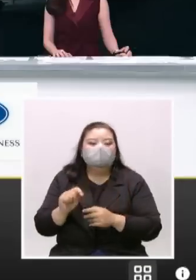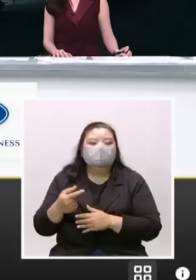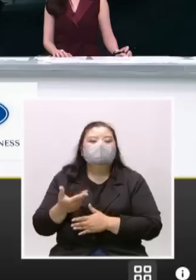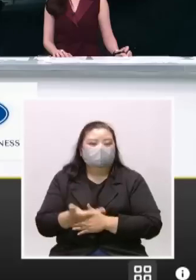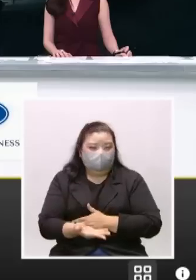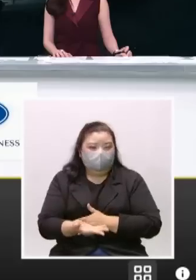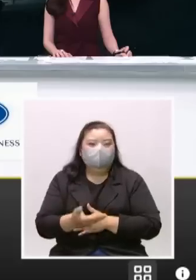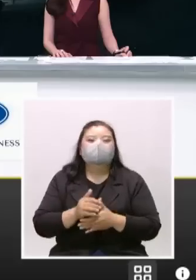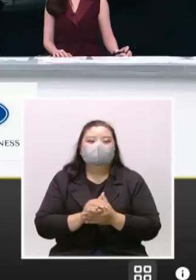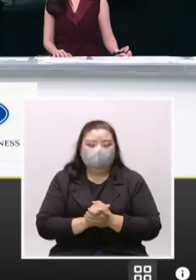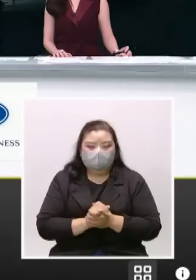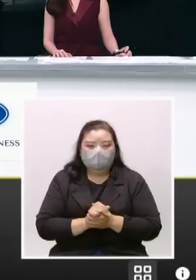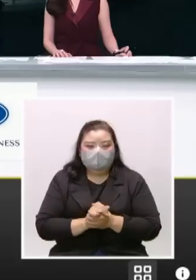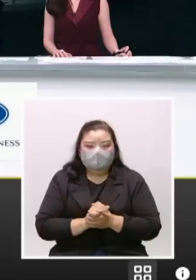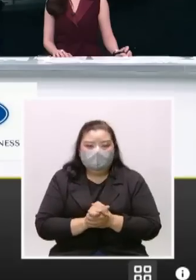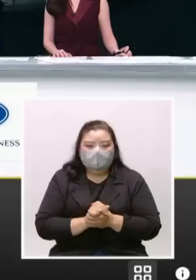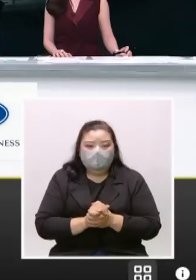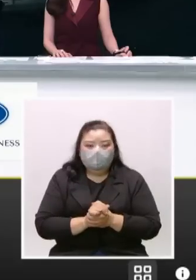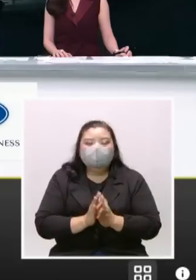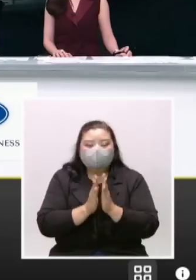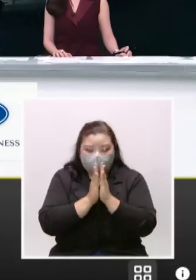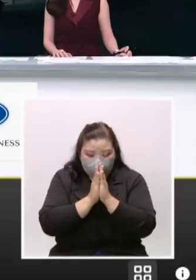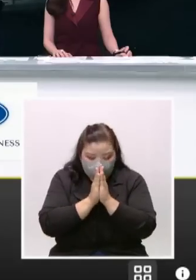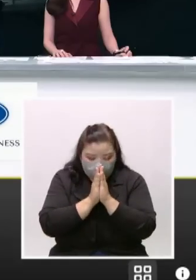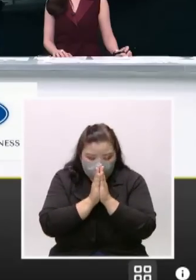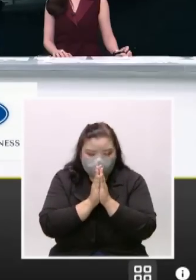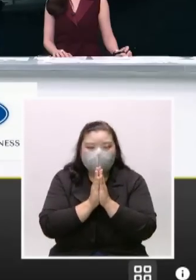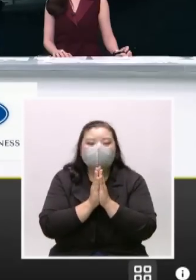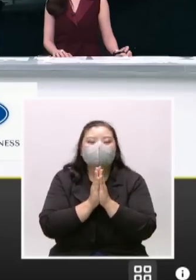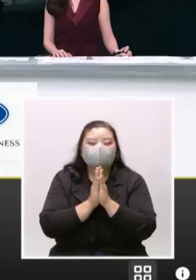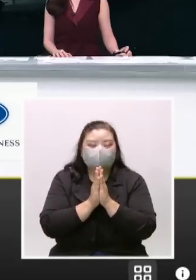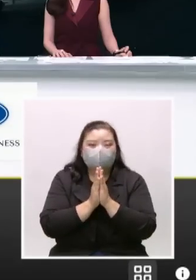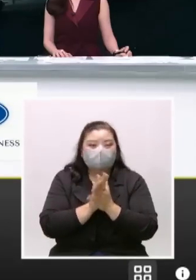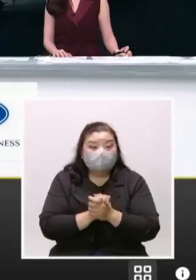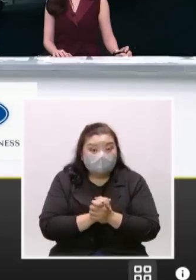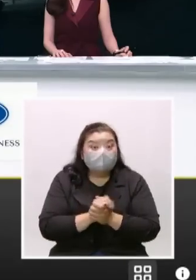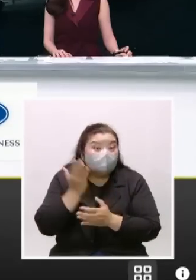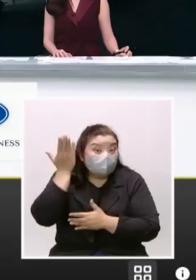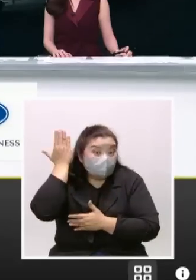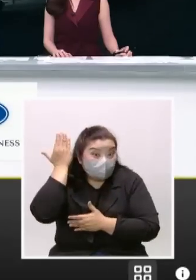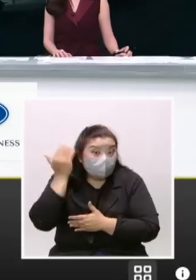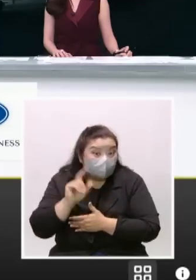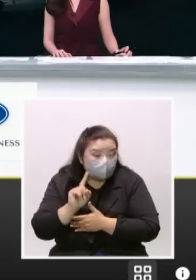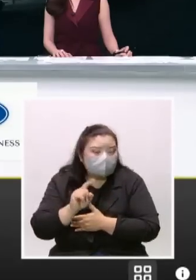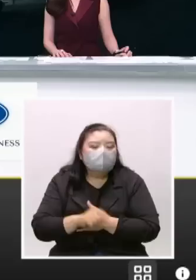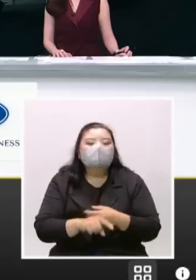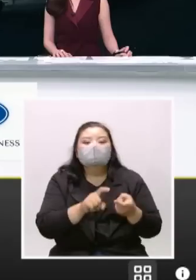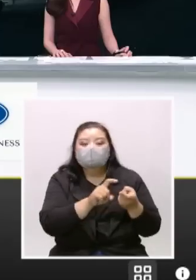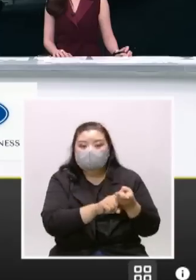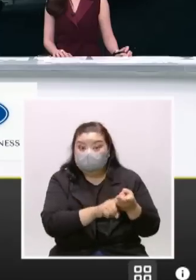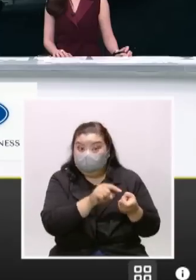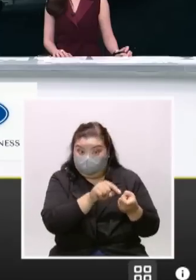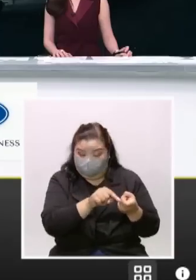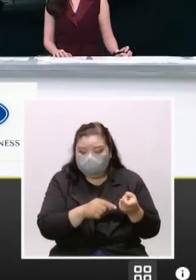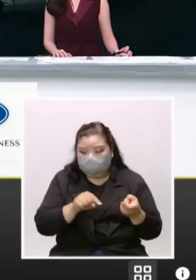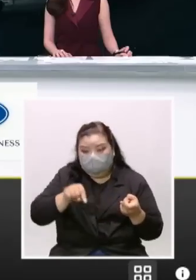roomั สวัสดีครับสวัดีค่ะสวสดีค่ะ คุ Lisa คุนว คุผชมคะหลงจากที่รัดเสียปฏิบัิการที่แว้น Luhans ตลด